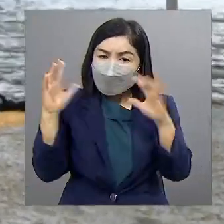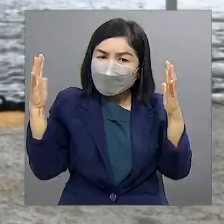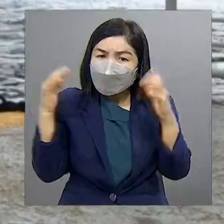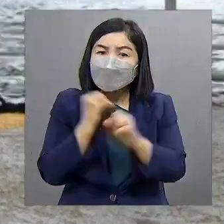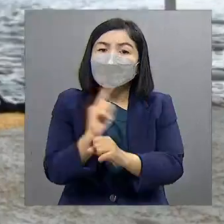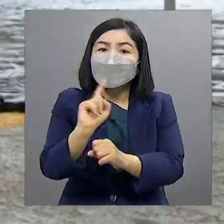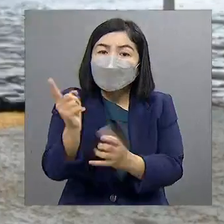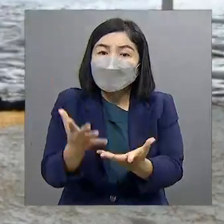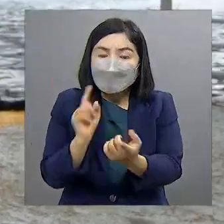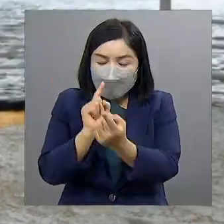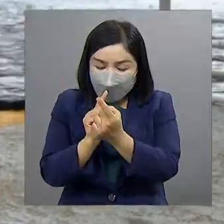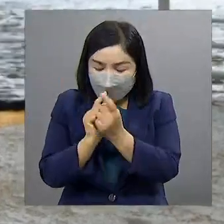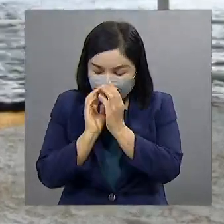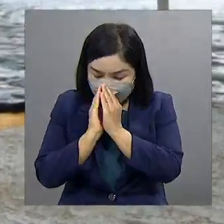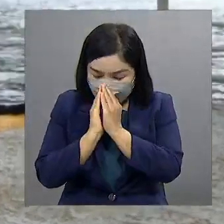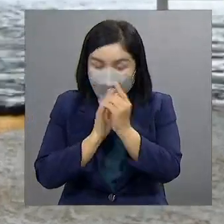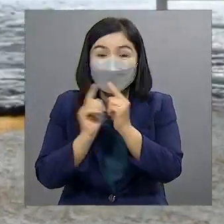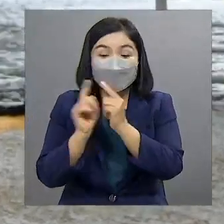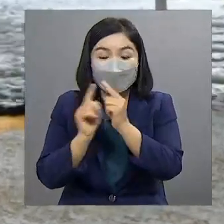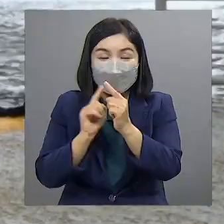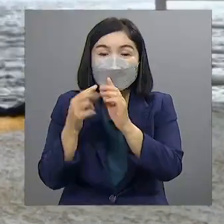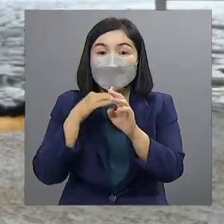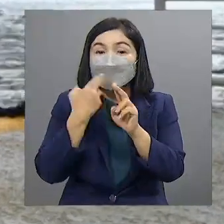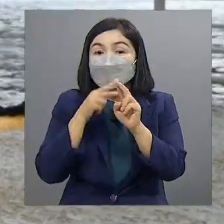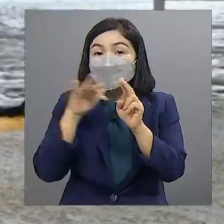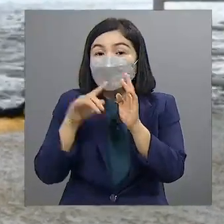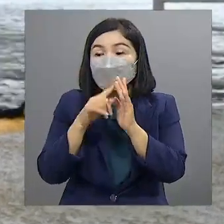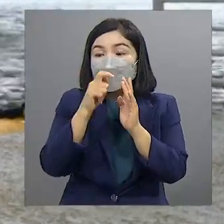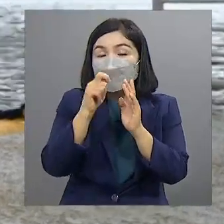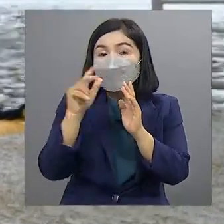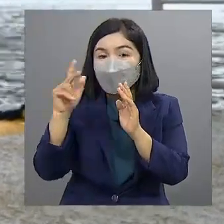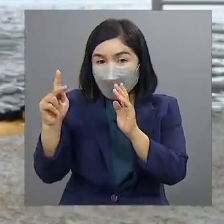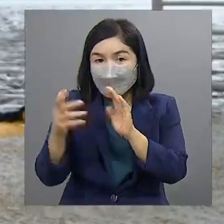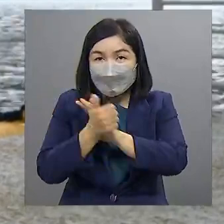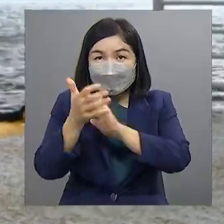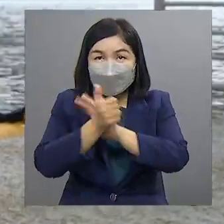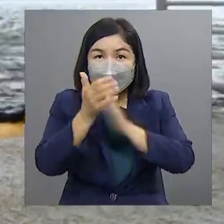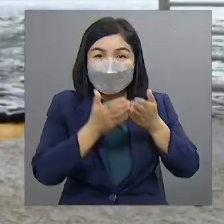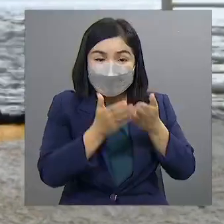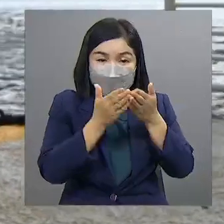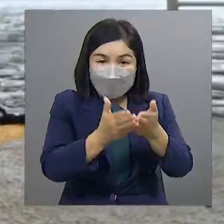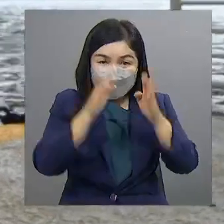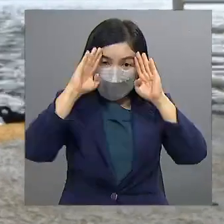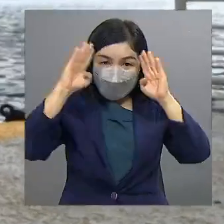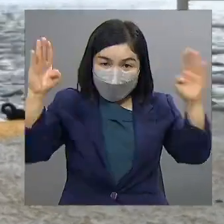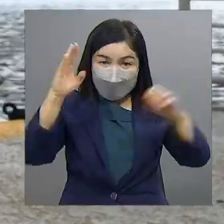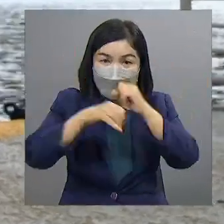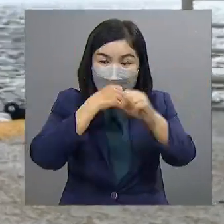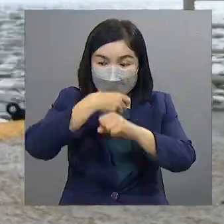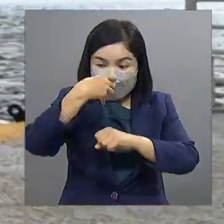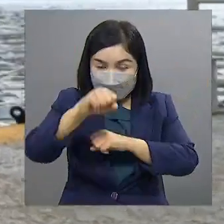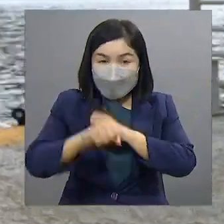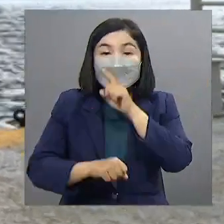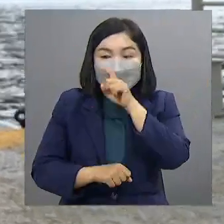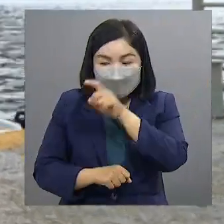องสวัสดีค่ะคุณเอก ครับ ในคุณเอกเนี่ยนะคะเป็นผู้เชี่ยวชาญด้านเรือสปีดโบ๊ทมากว่า10ปีแล้วใช่ไหมคะ คร ับ ถามคุณเอกนิดนึงถ้าพูดถึงเรื่อง